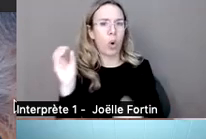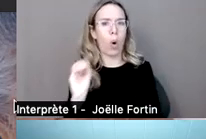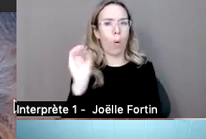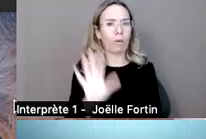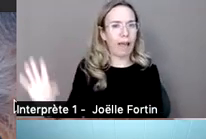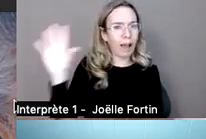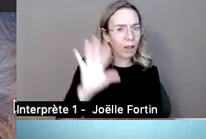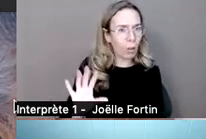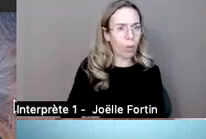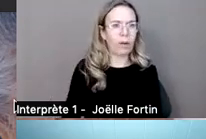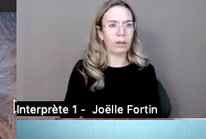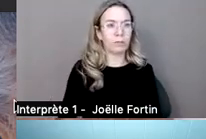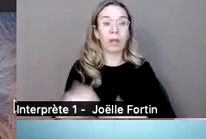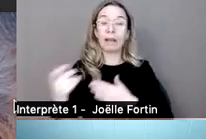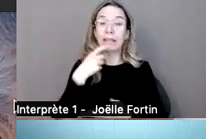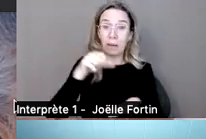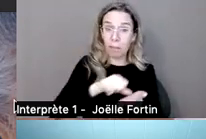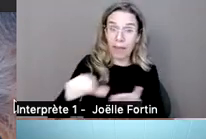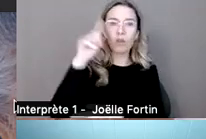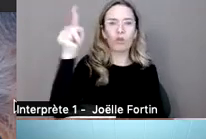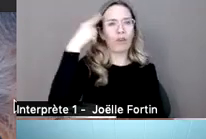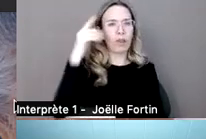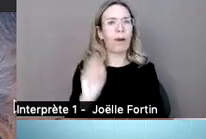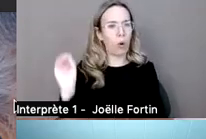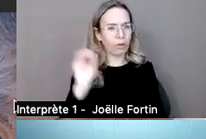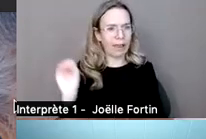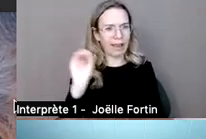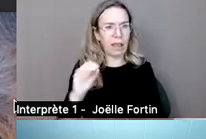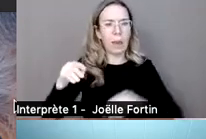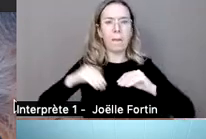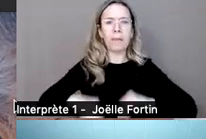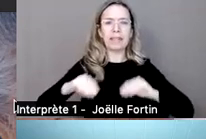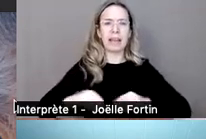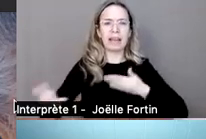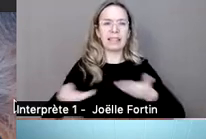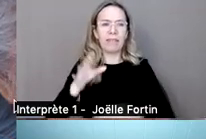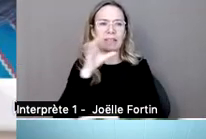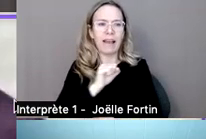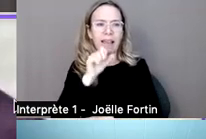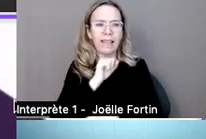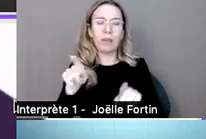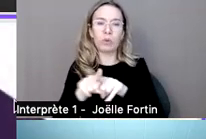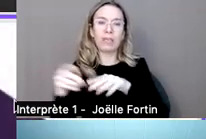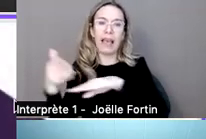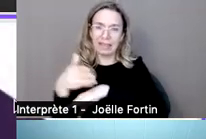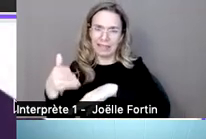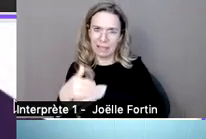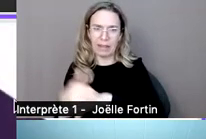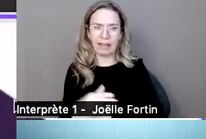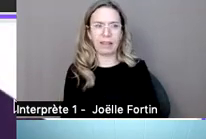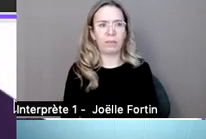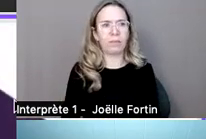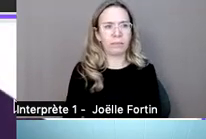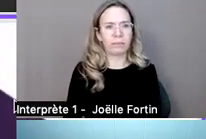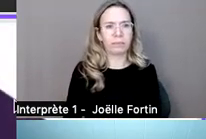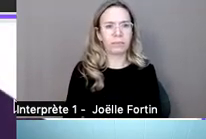Évidemment, des services sont financés par le gouvernement de l'Ontario sous le ministère des Services aînés et de l'accessibilité. Comme on a